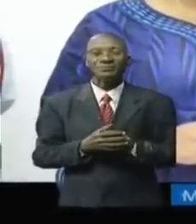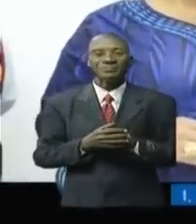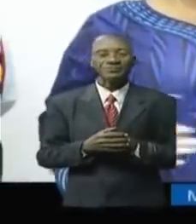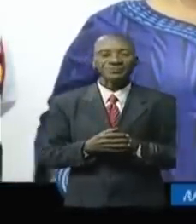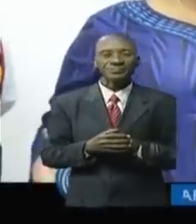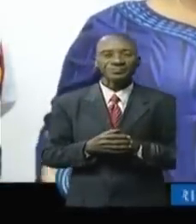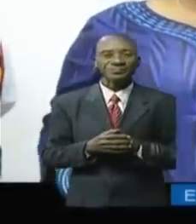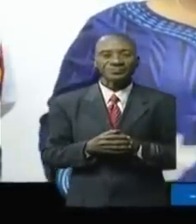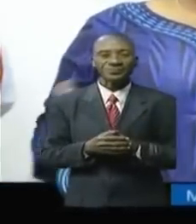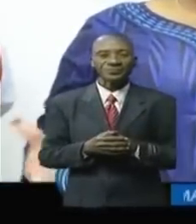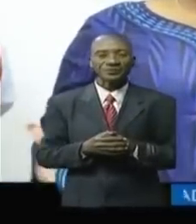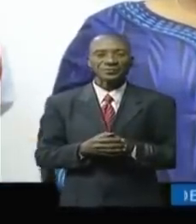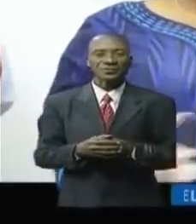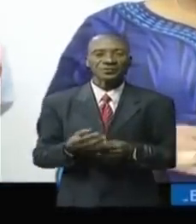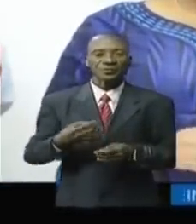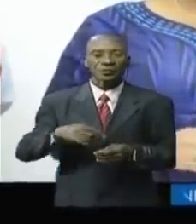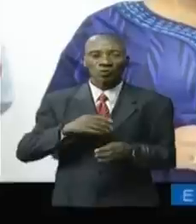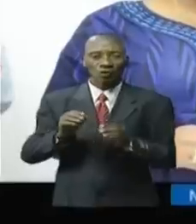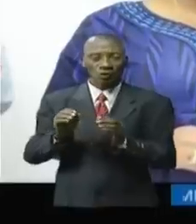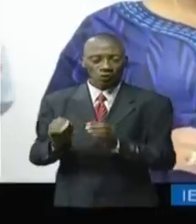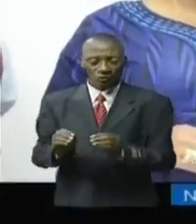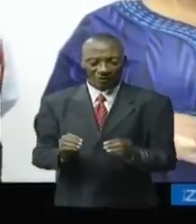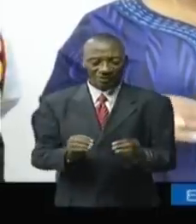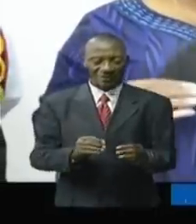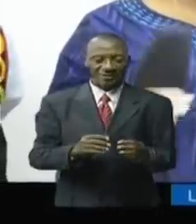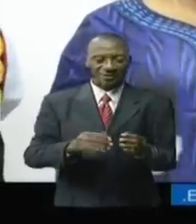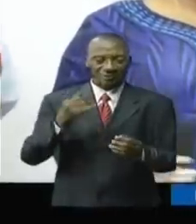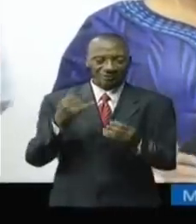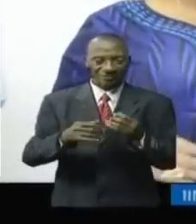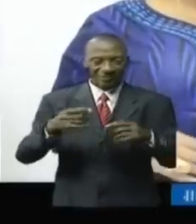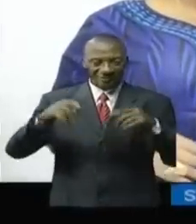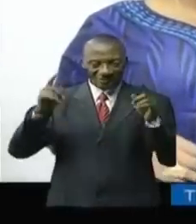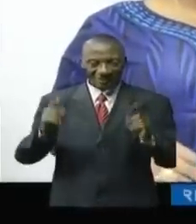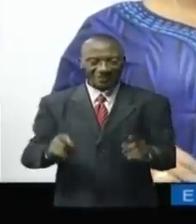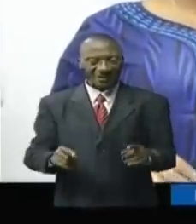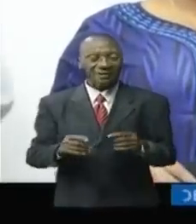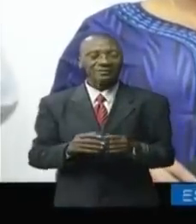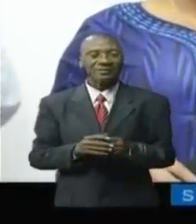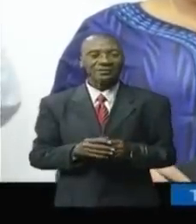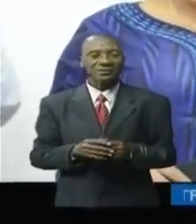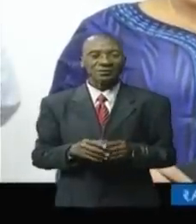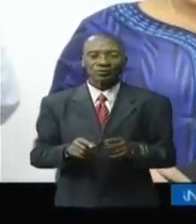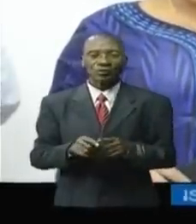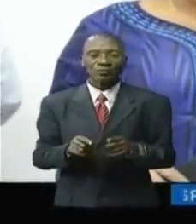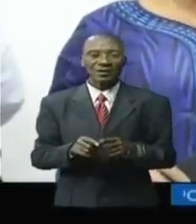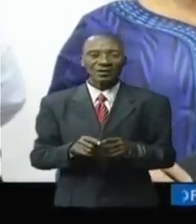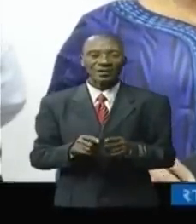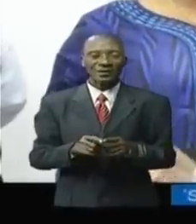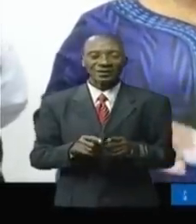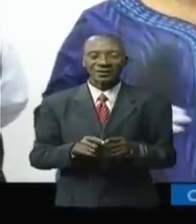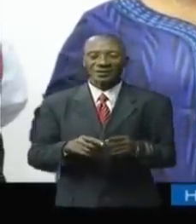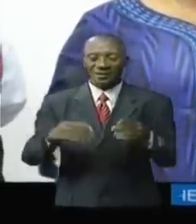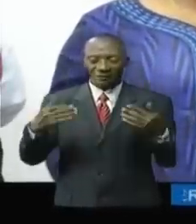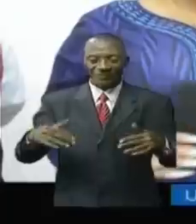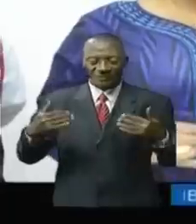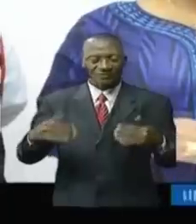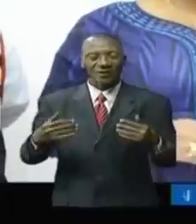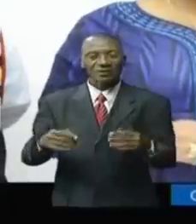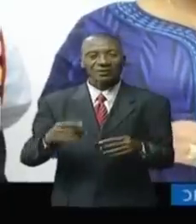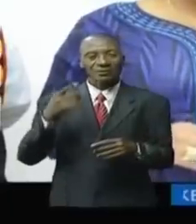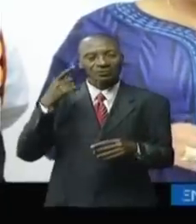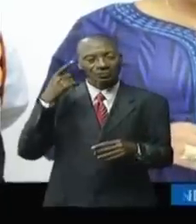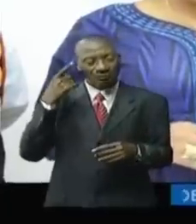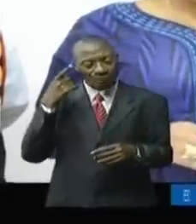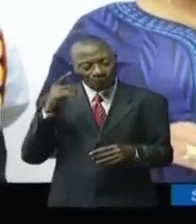allait organiser à la fin de l'année 2022, une biennale pour promouvoir la promotion de la culture de la paix. Et dans ce cadre-là, il y